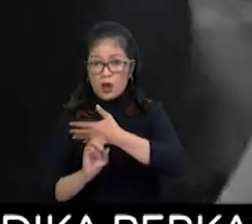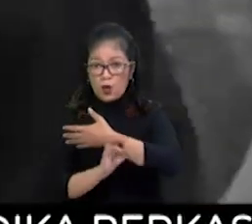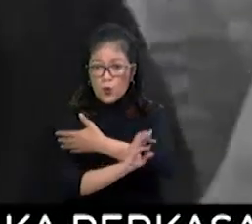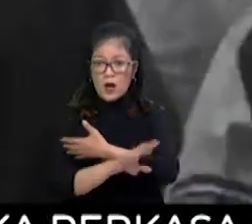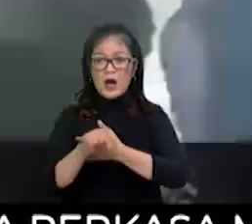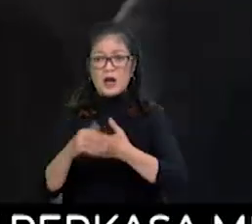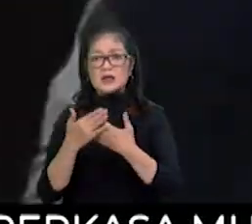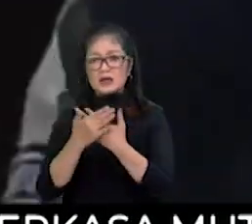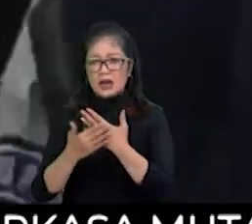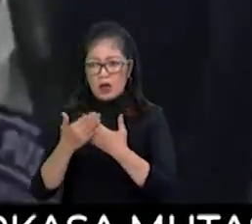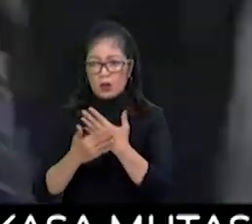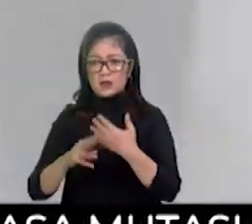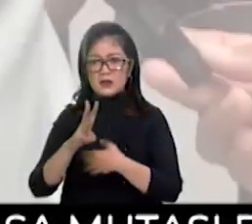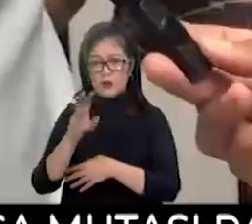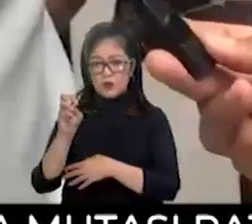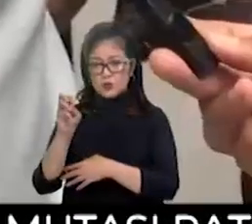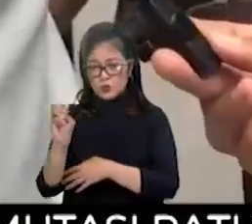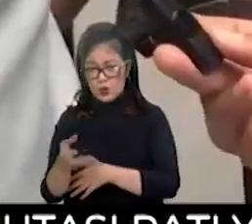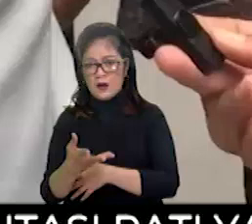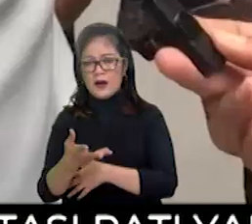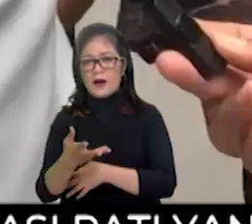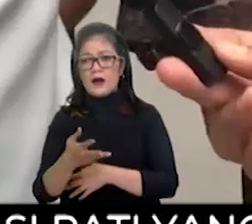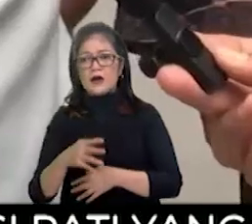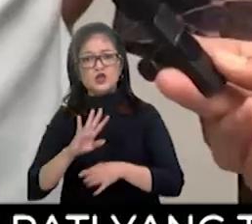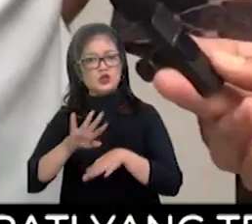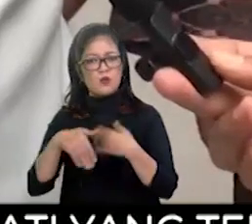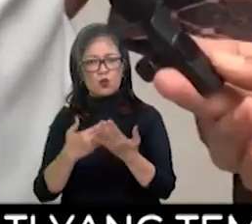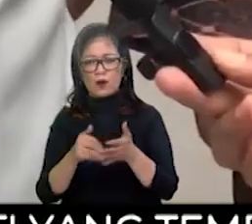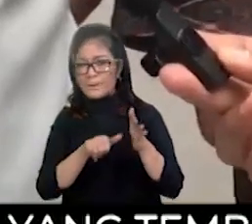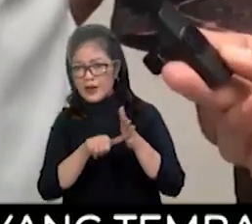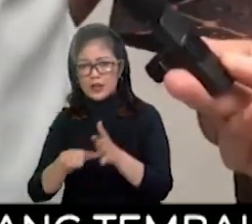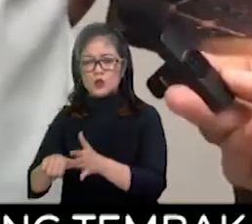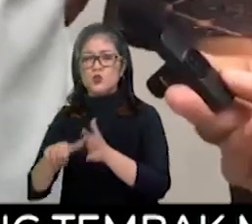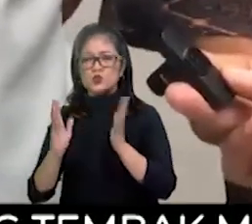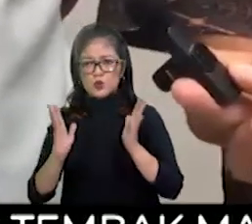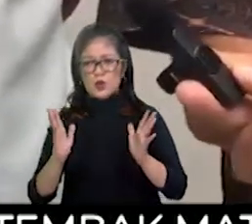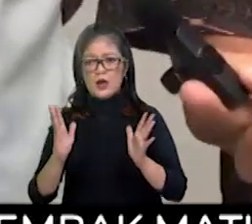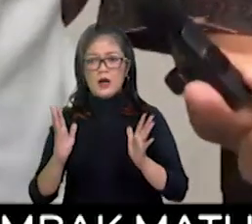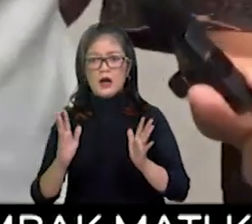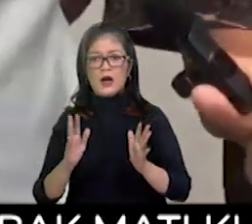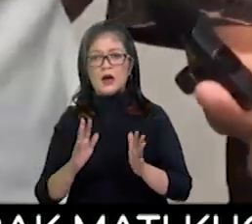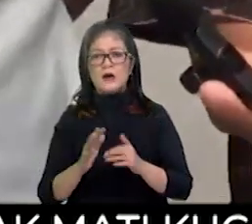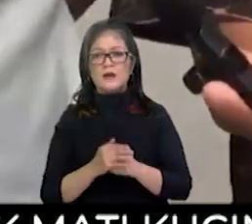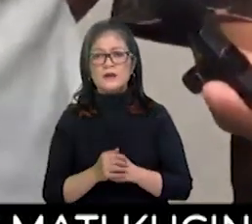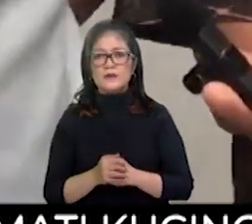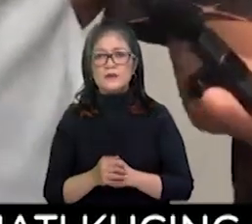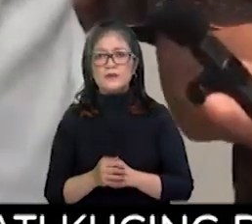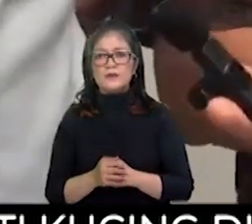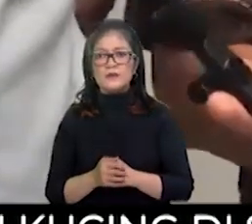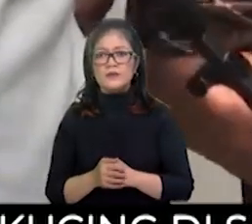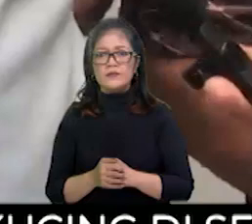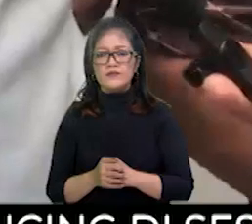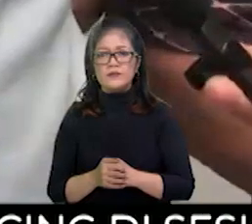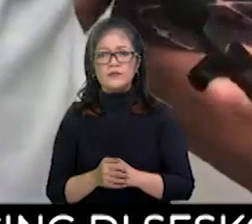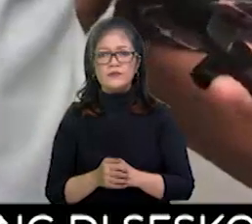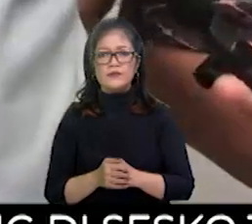sebesar 20 juta rupiah. Seluruh santunan sudah kami transfer ke...